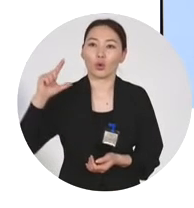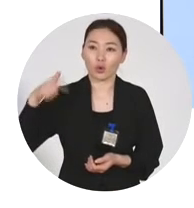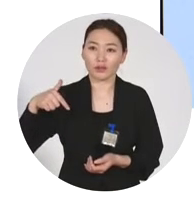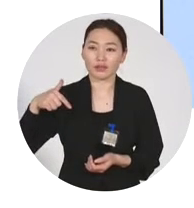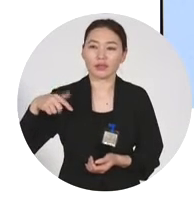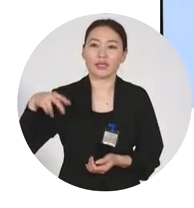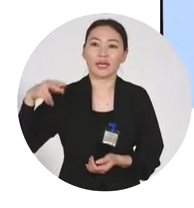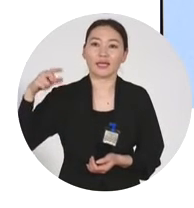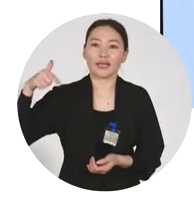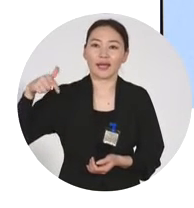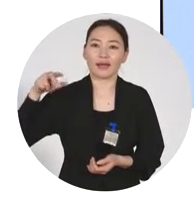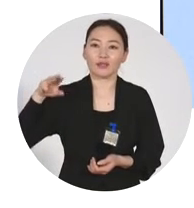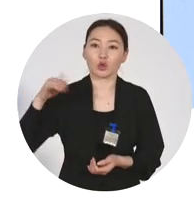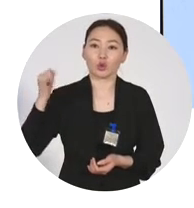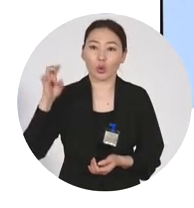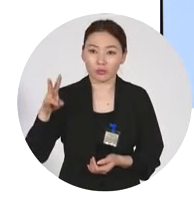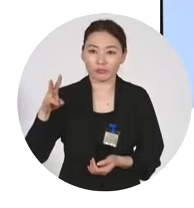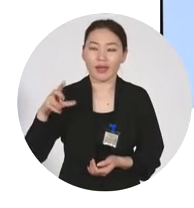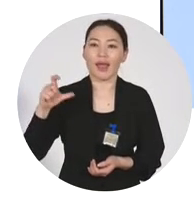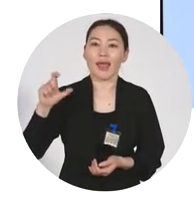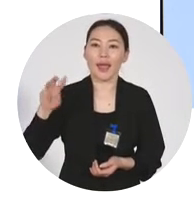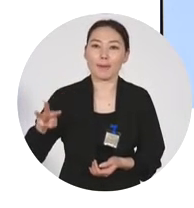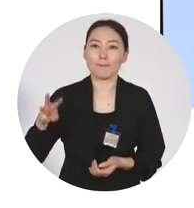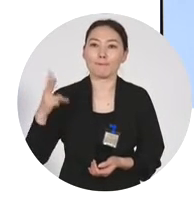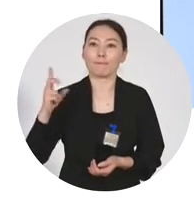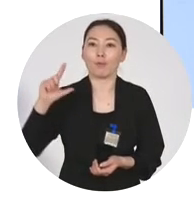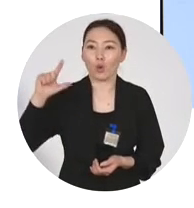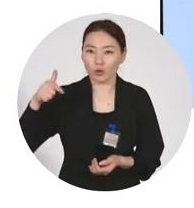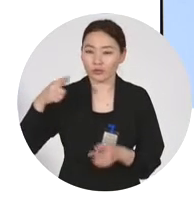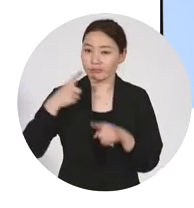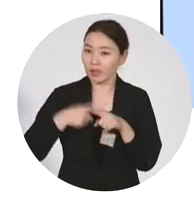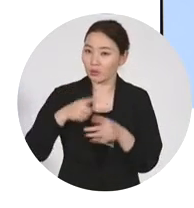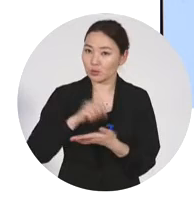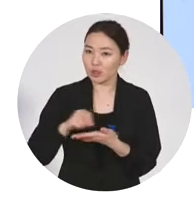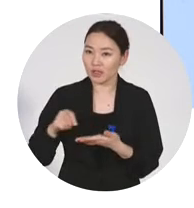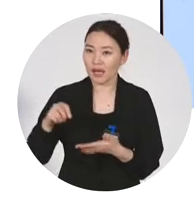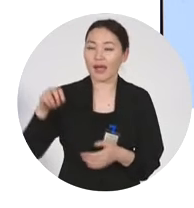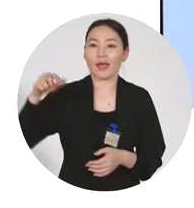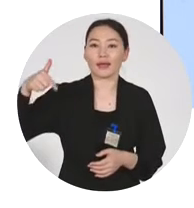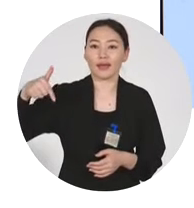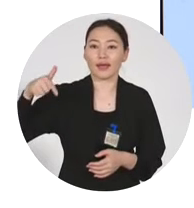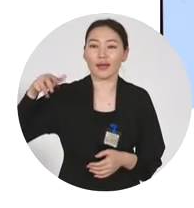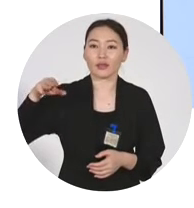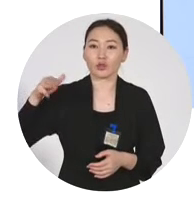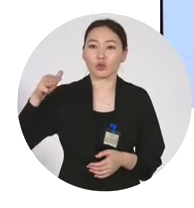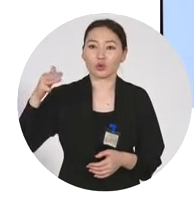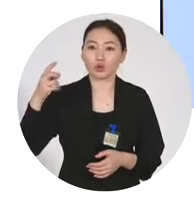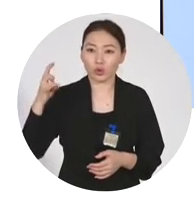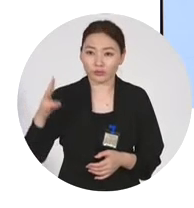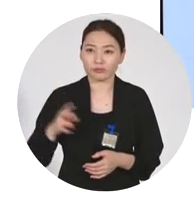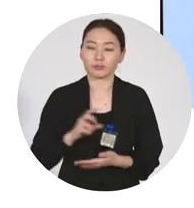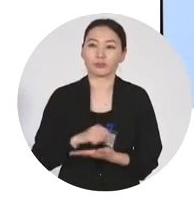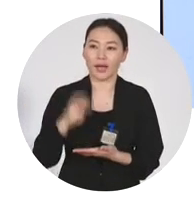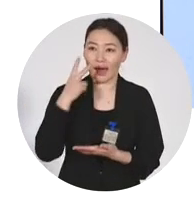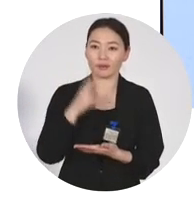юм а. За энэ нөхцөлөө бүгдээрээ хүс ав гэсэн хоёр үйлгэнд залгаж бичье. За хүс гэдэг үг